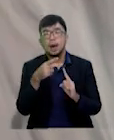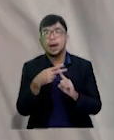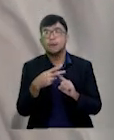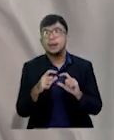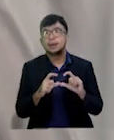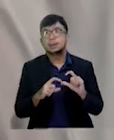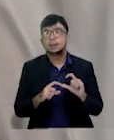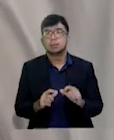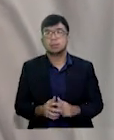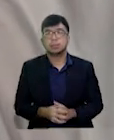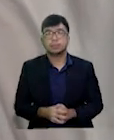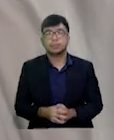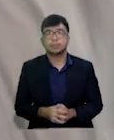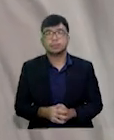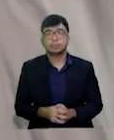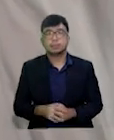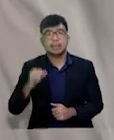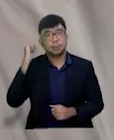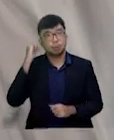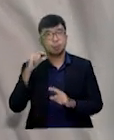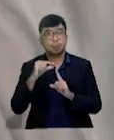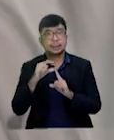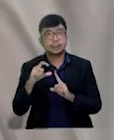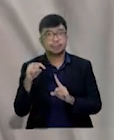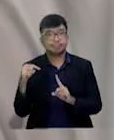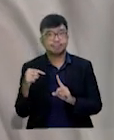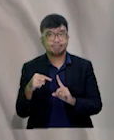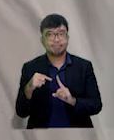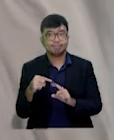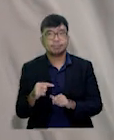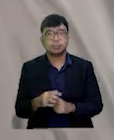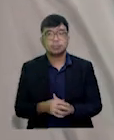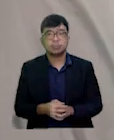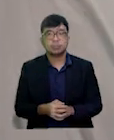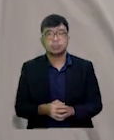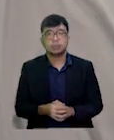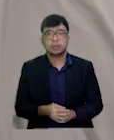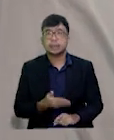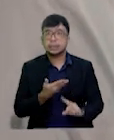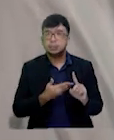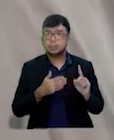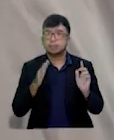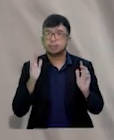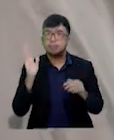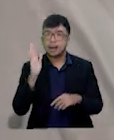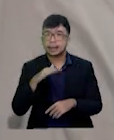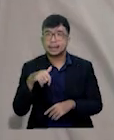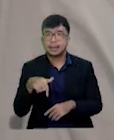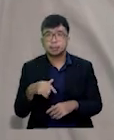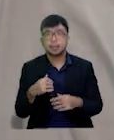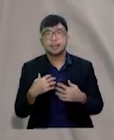face.boo PC nih saya Alhamdulillah hari ini bersyukur tadi diberikan